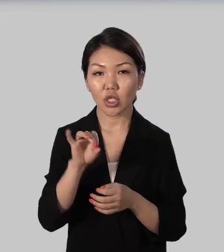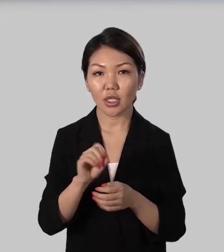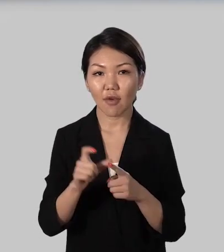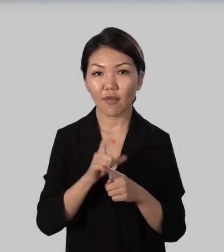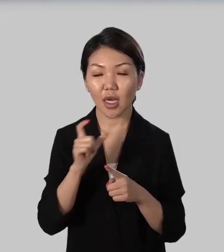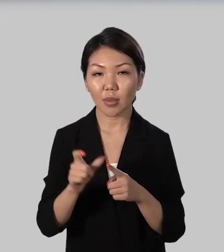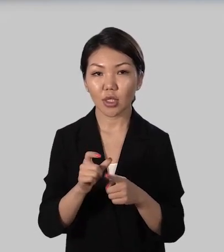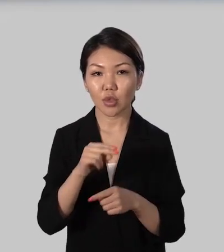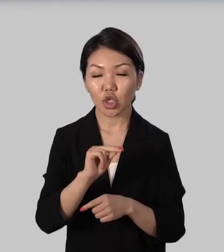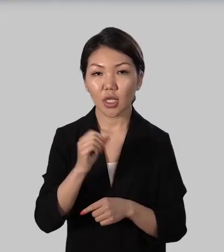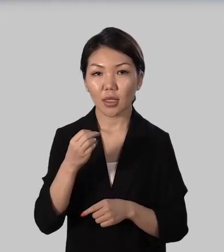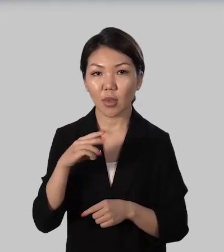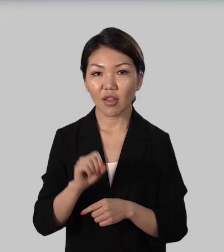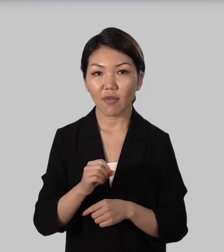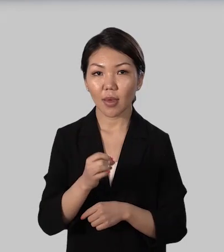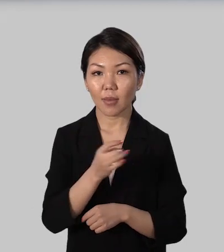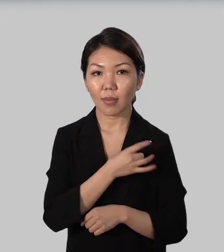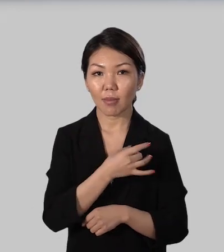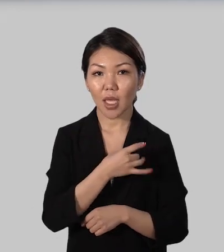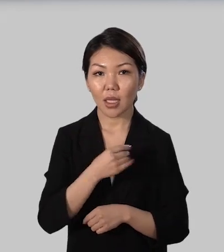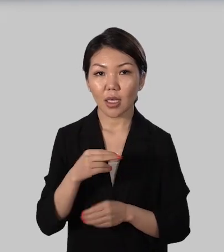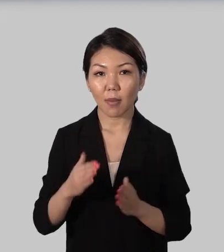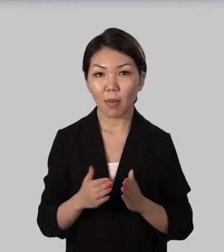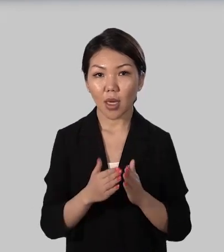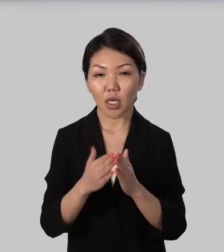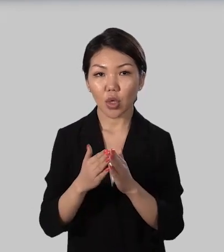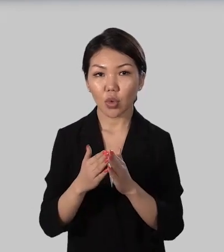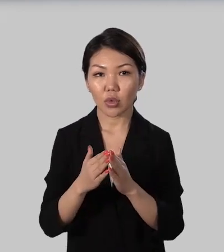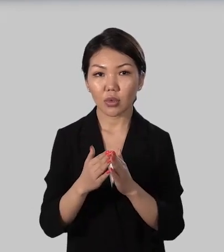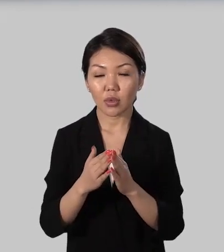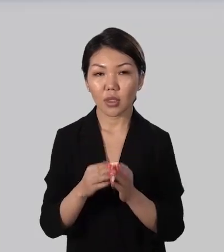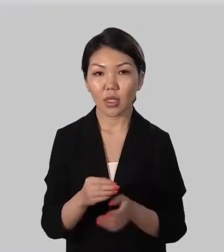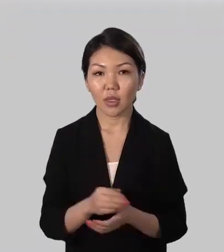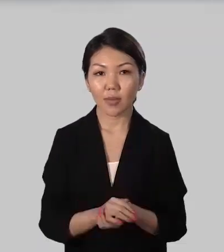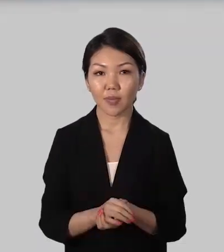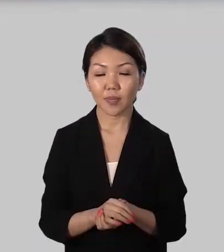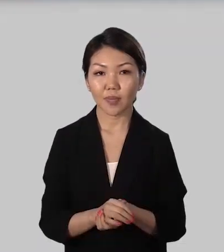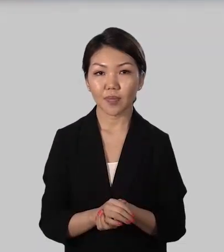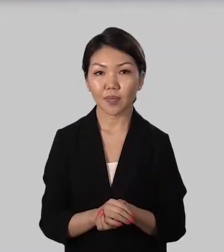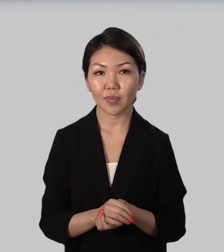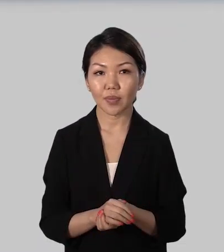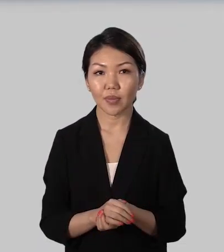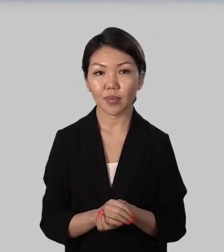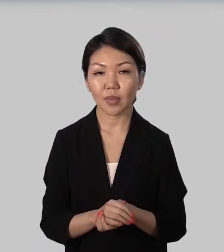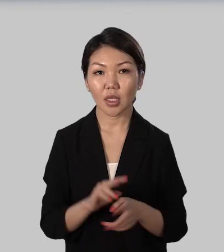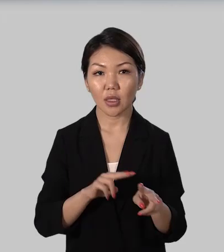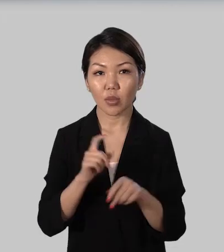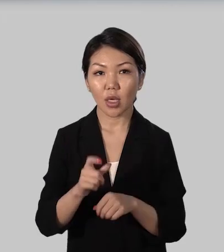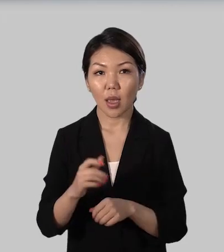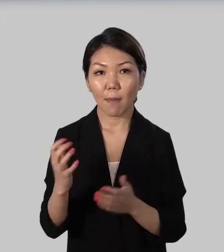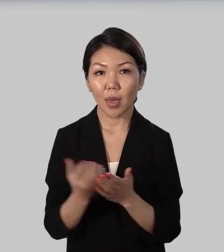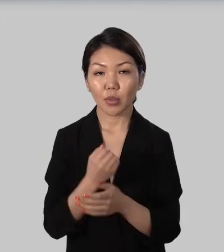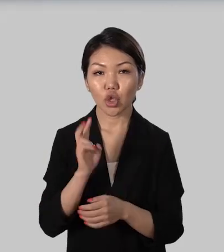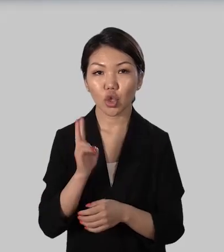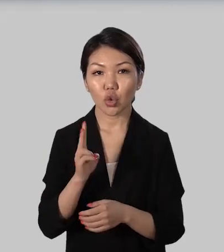чингиза айтматова белый пароход от третьего лица побеждает в этой жизни